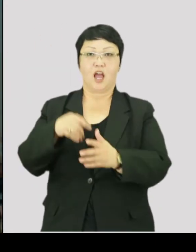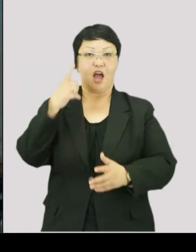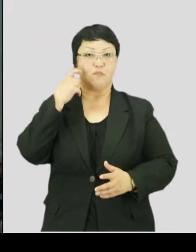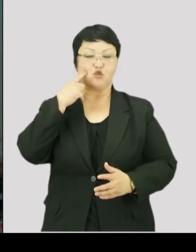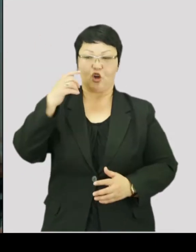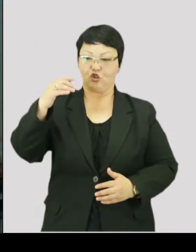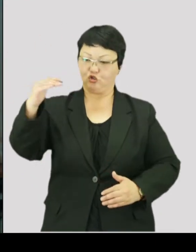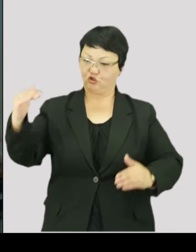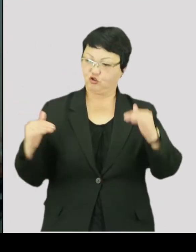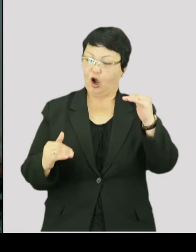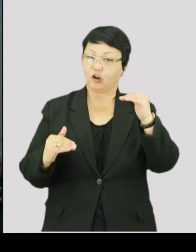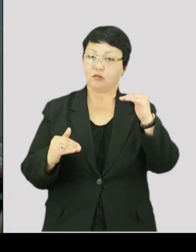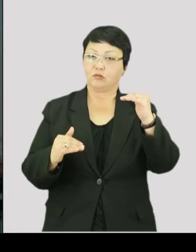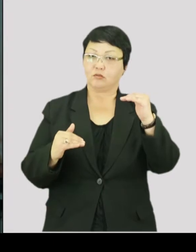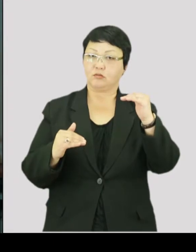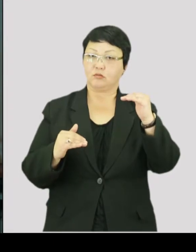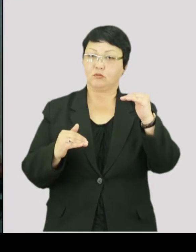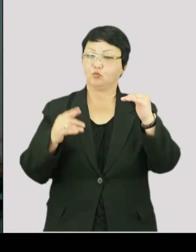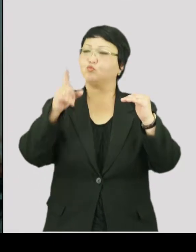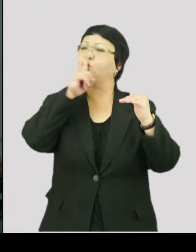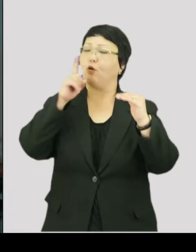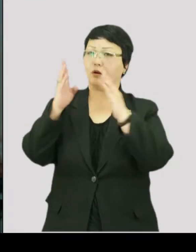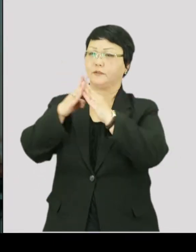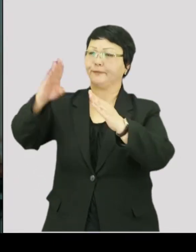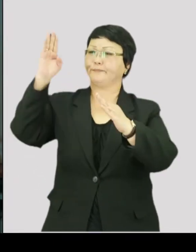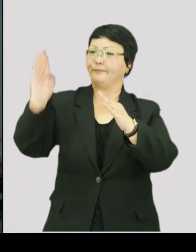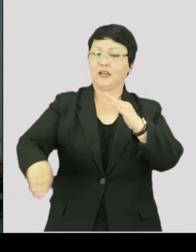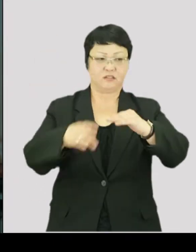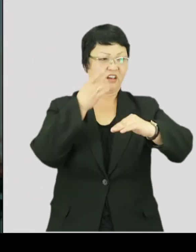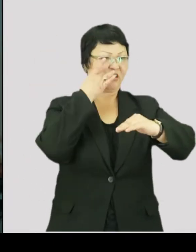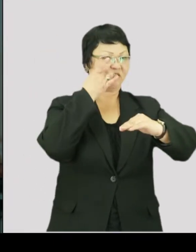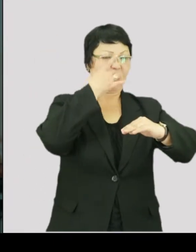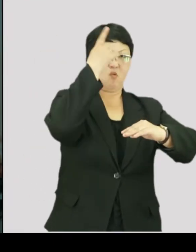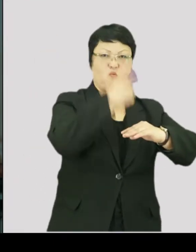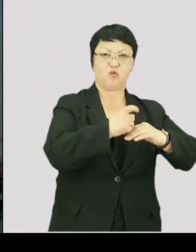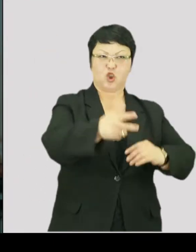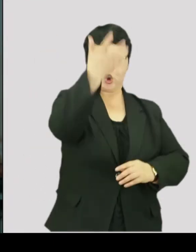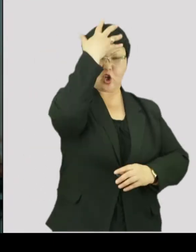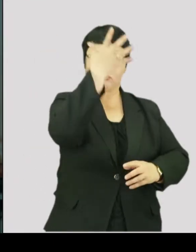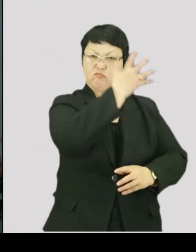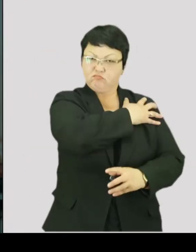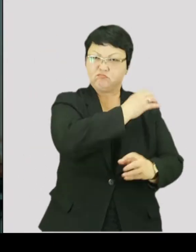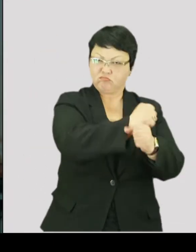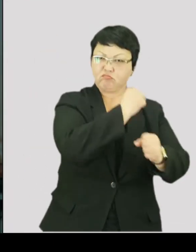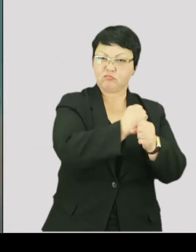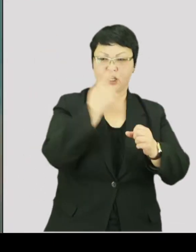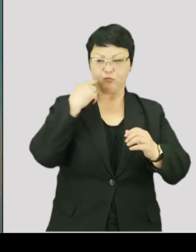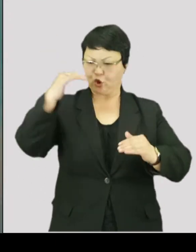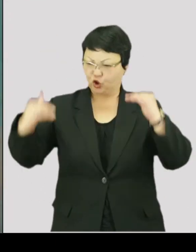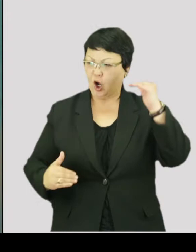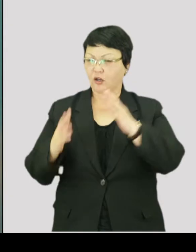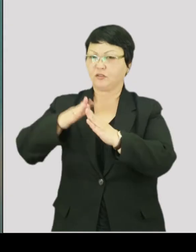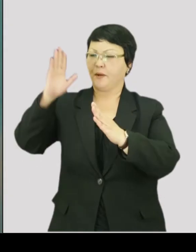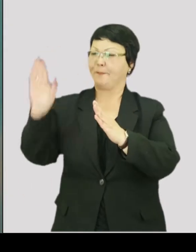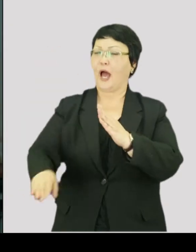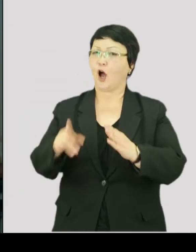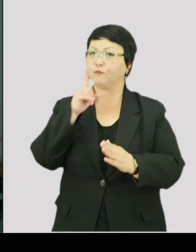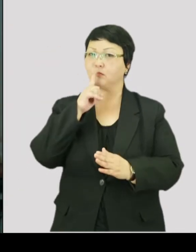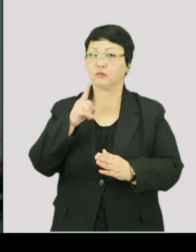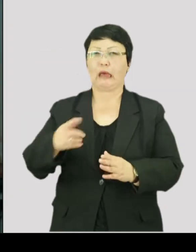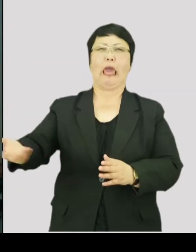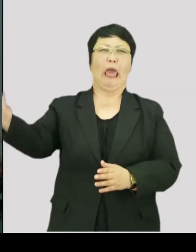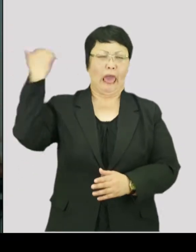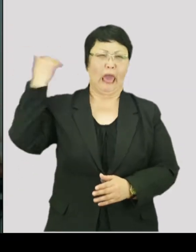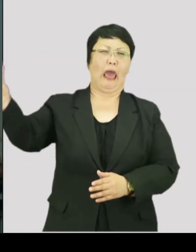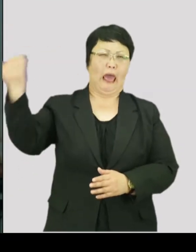бол эмэгтэй хүн бол бараг зүгээр л гэртээ байж ах хэвээр эрэгтэй хүн бол төр түшилсэн ч гэдэг юм. Ийм нэг одоо